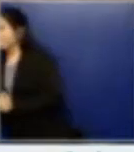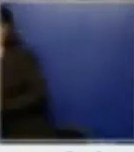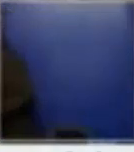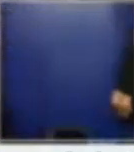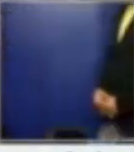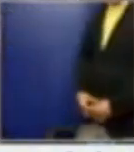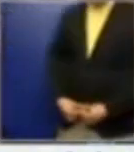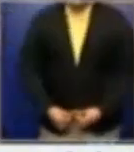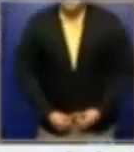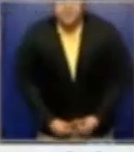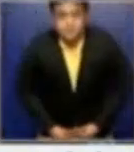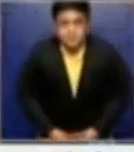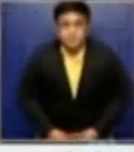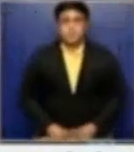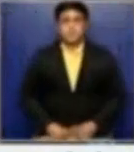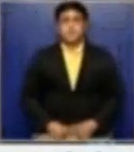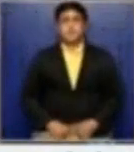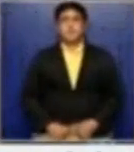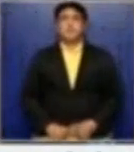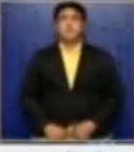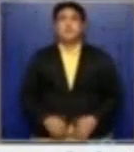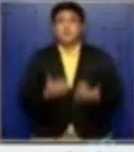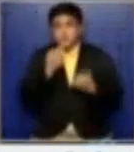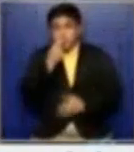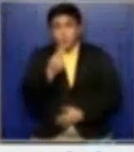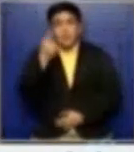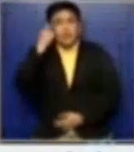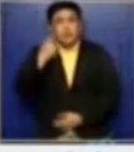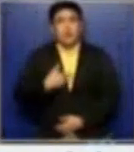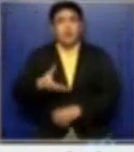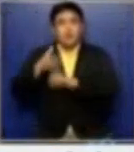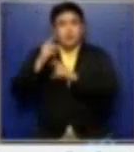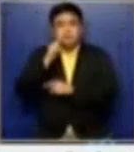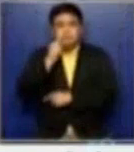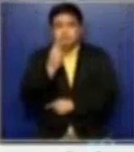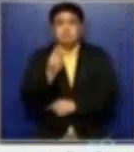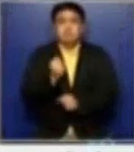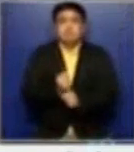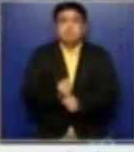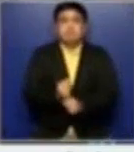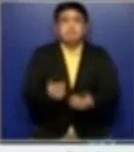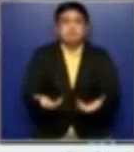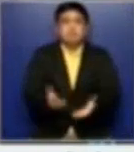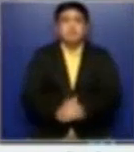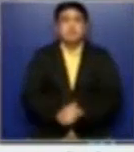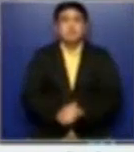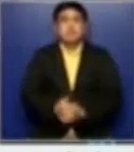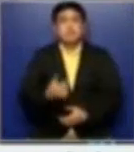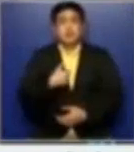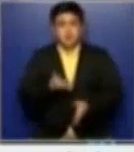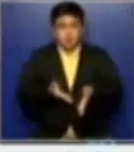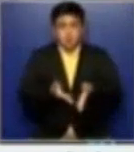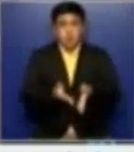ไหมผมยกตัวอย่างนะท่านประธานเดี๋ยวหาว่าพูดเลื่อนลอยที่มหาสารคามบ้านผมเนี่ยถนนเส้นสายน